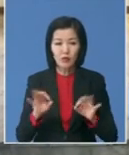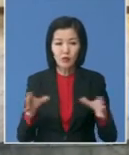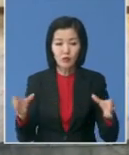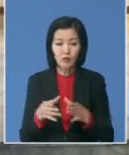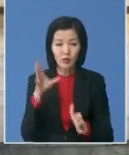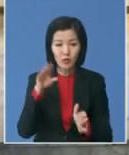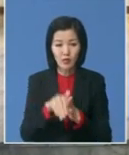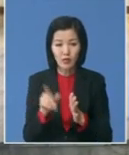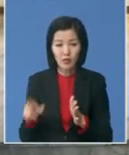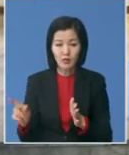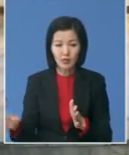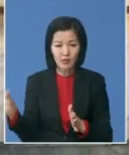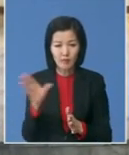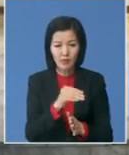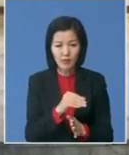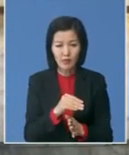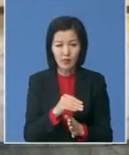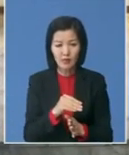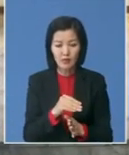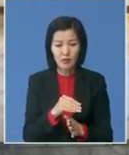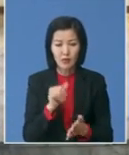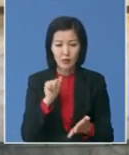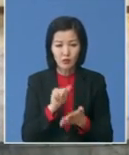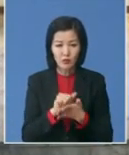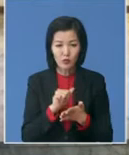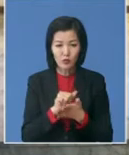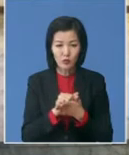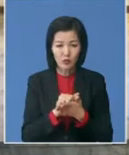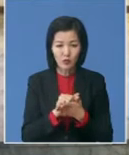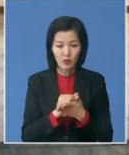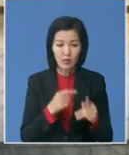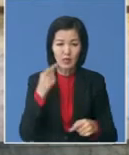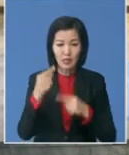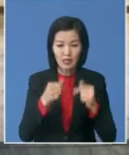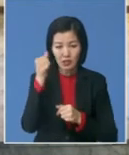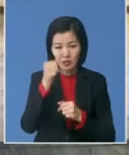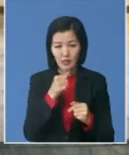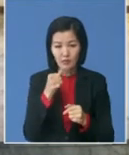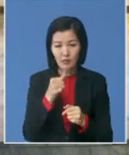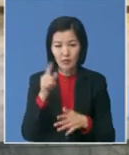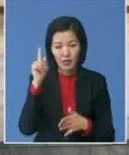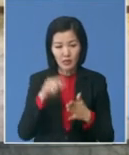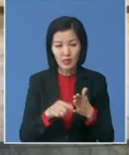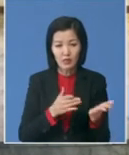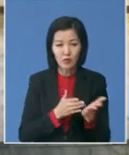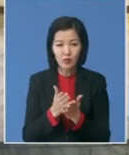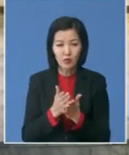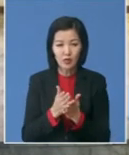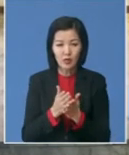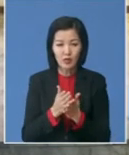енген адамдардың бәрі аттестациядан өту көзделіп отыр келесі жылдан бастап. Өйткені діни тұрғыдағы